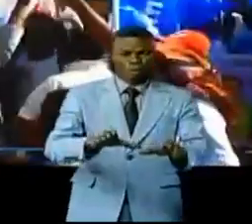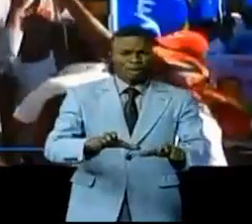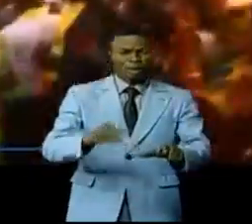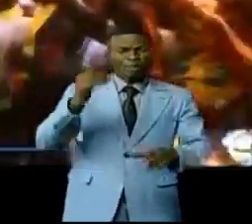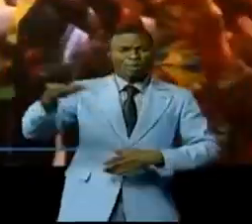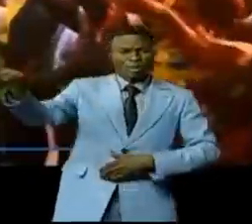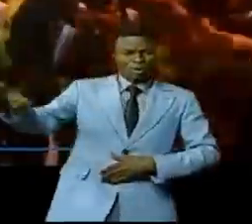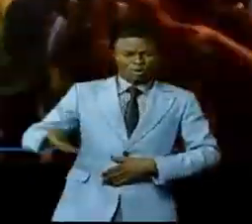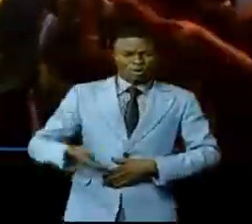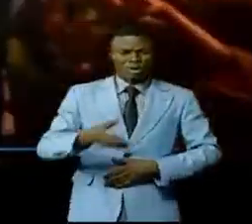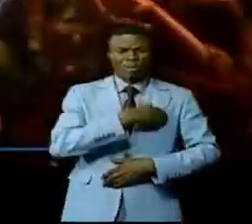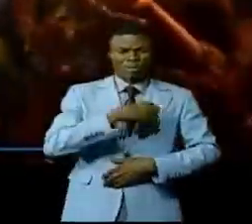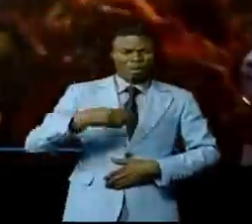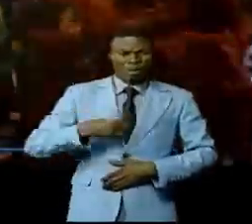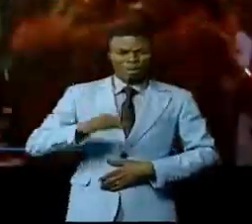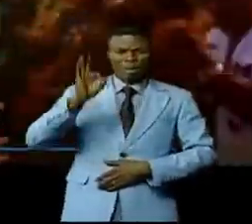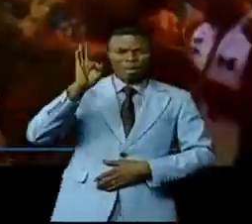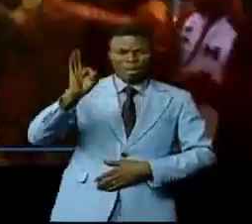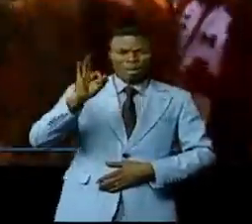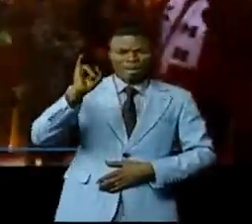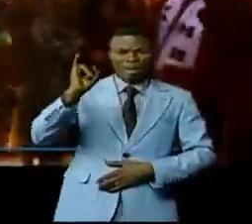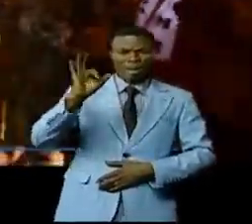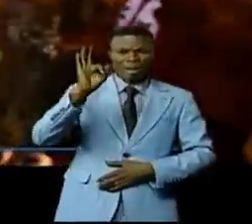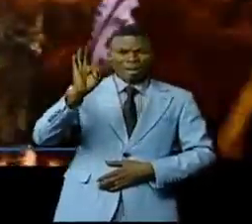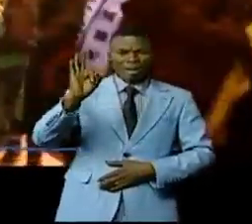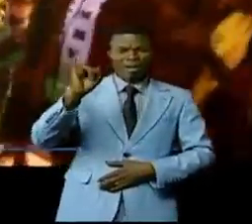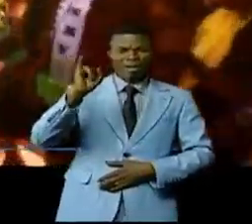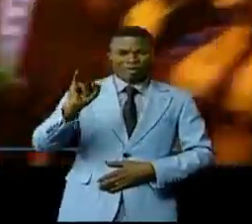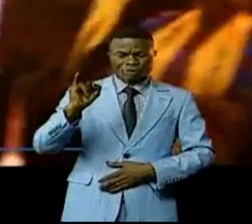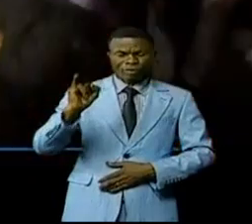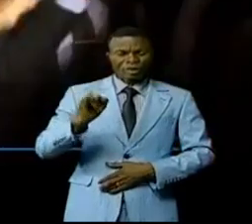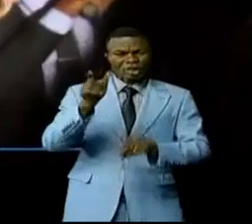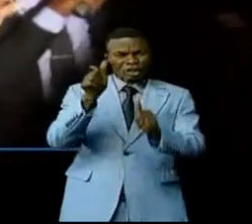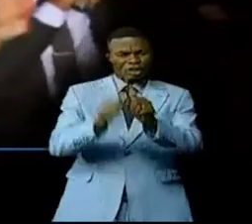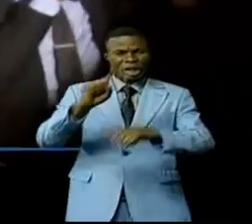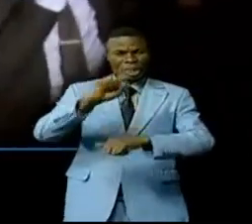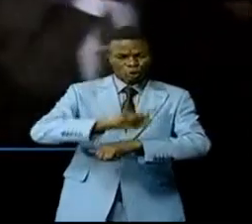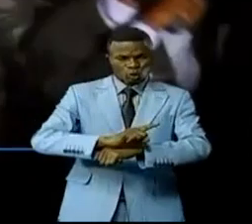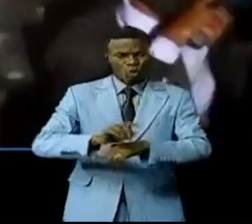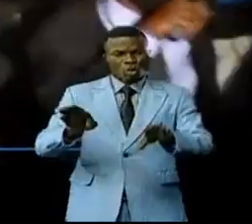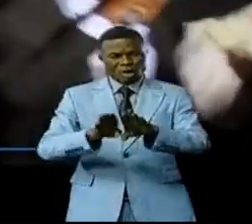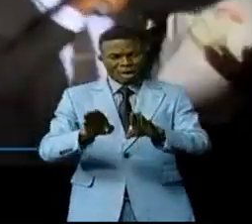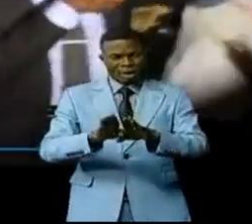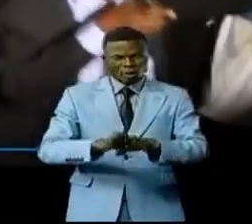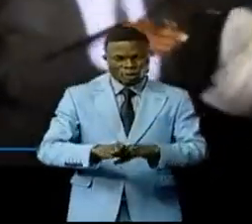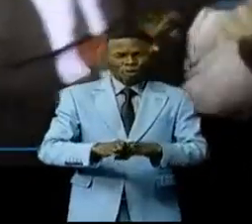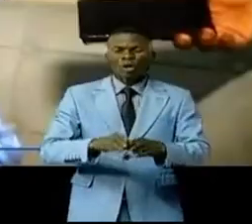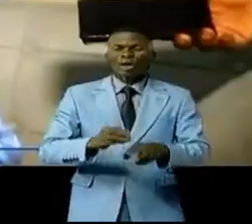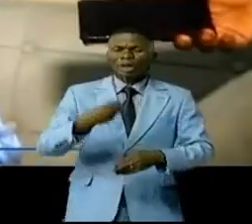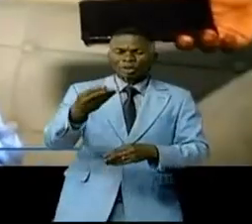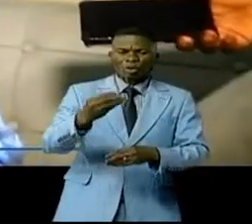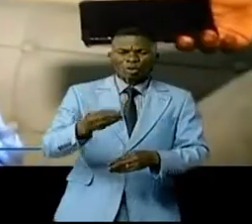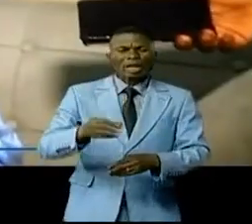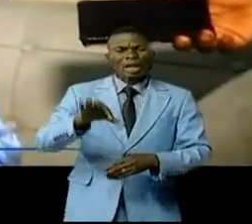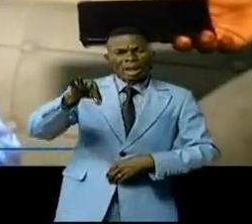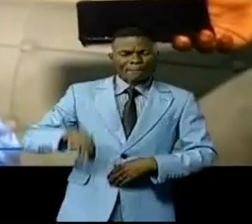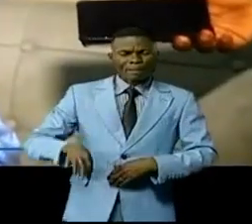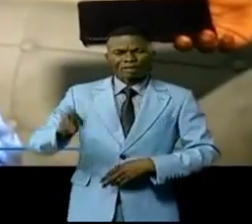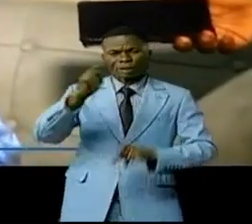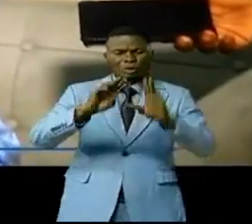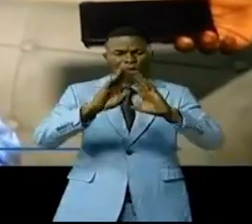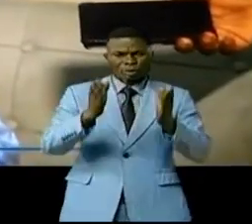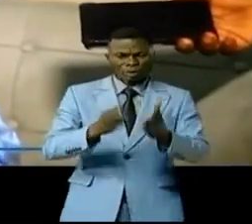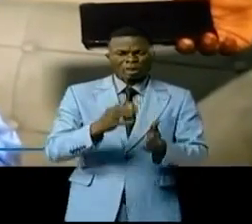nombre pour accueillir cette femme d'exception qui, jour et nuit, est préoccupée de lui procurer le bien-être. Marie-Thérèse Masuka